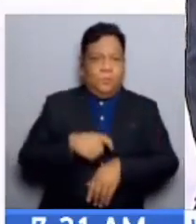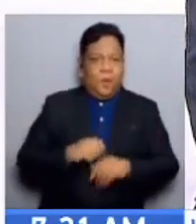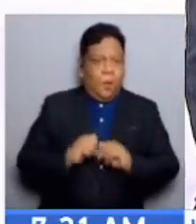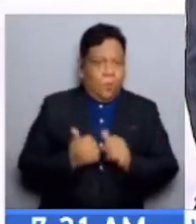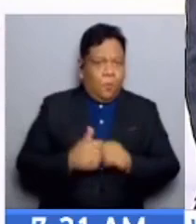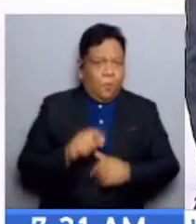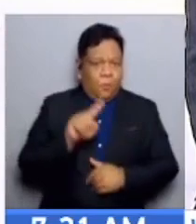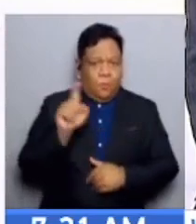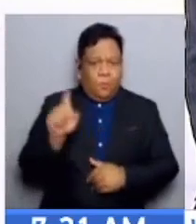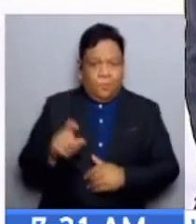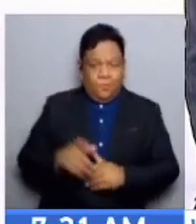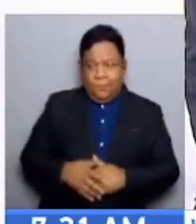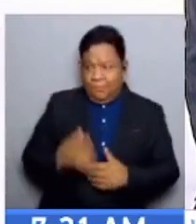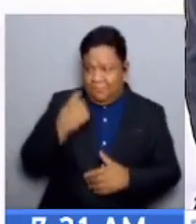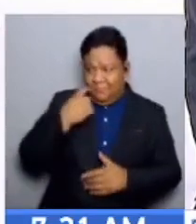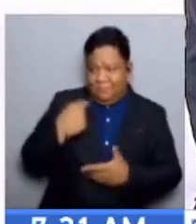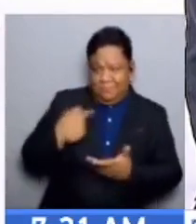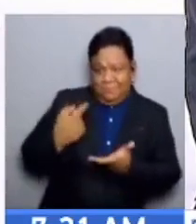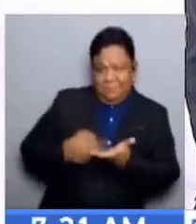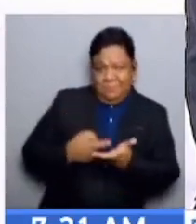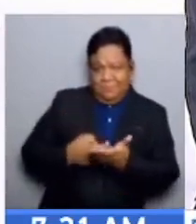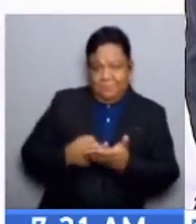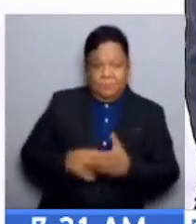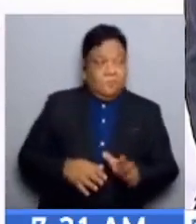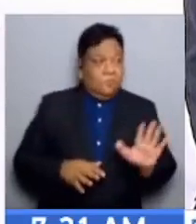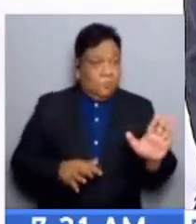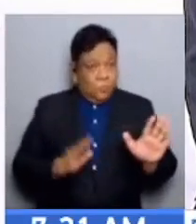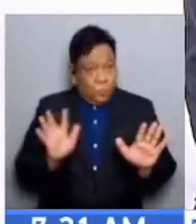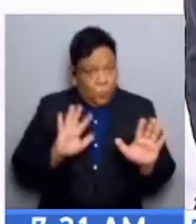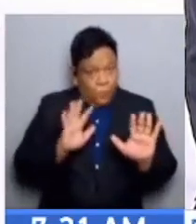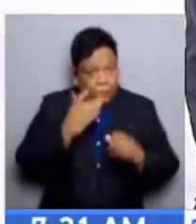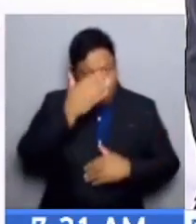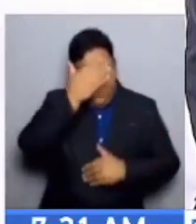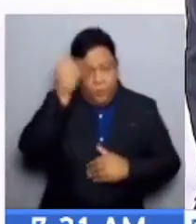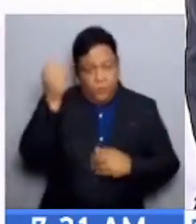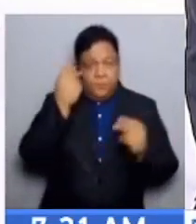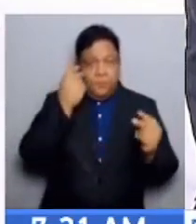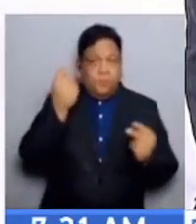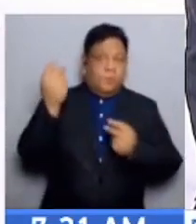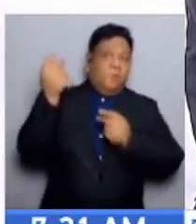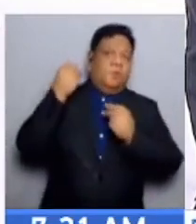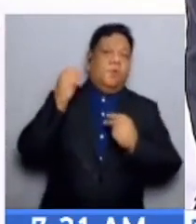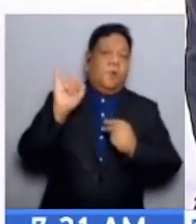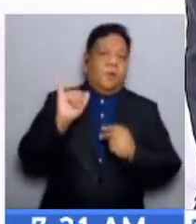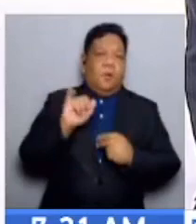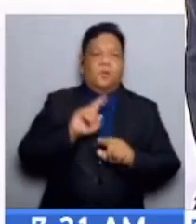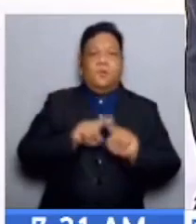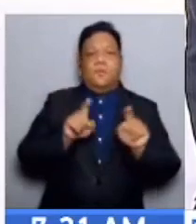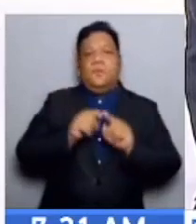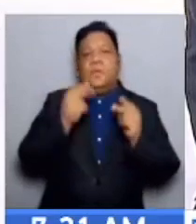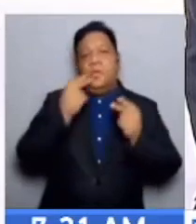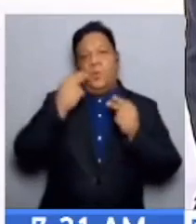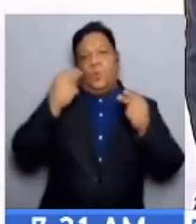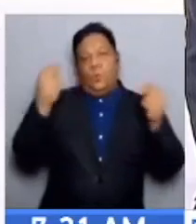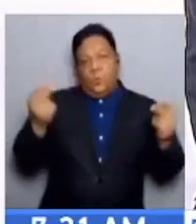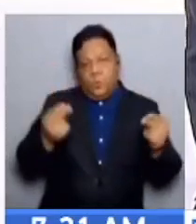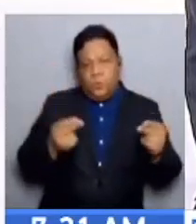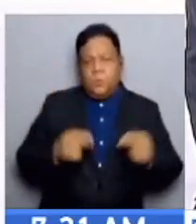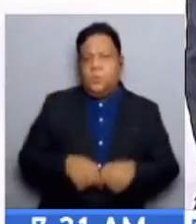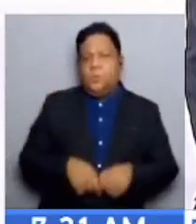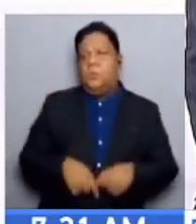natin. Huwag natin kalimutan siyempre gunitain yung mga kabayanihan, yung mga ating ninuno,